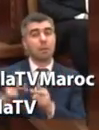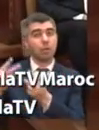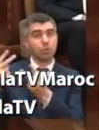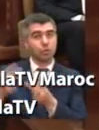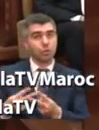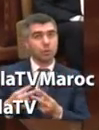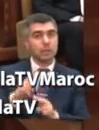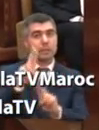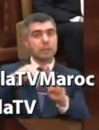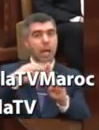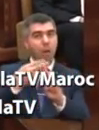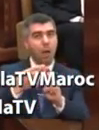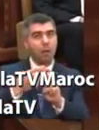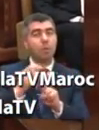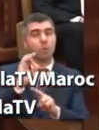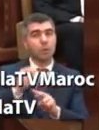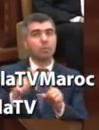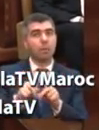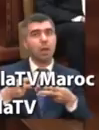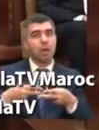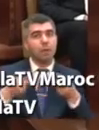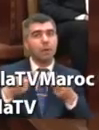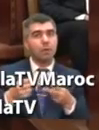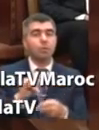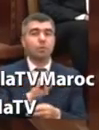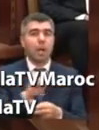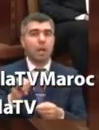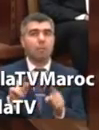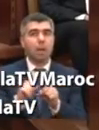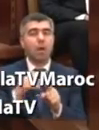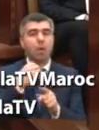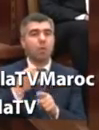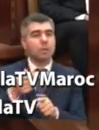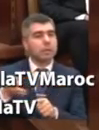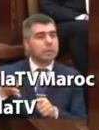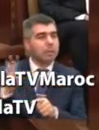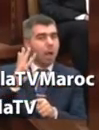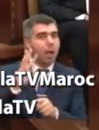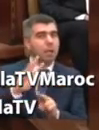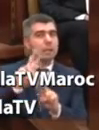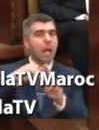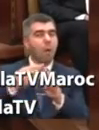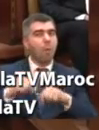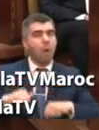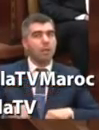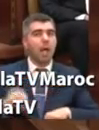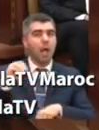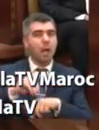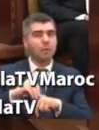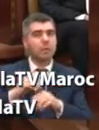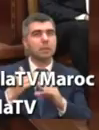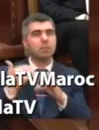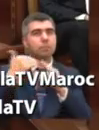ويجاوبونا بدون استفزاز، حتى حنا كذلك ما خصناش نستفزوهم، ميكون يجاوب السيد الوزير سنتصنتوا له حتى يكمل ونعاودوا نجاوبوه، اما